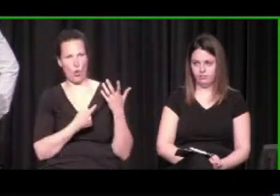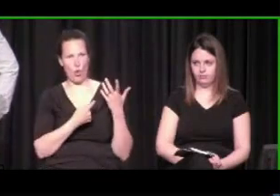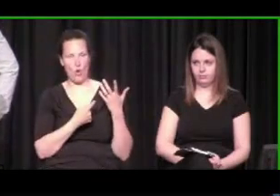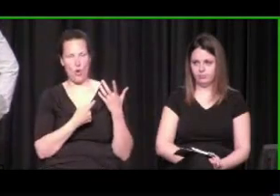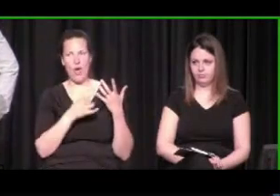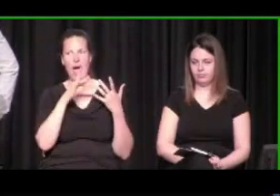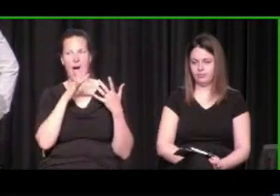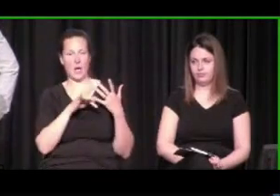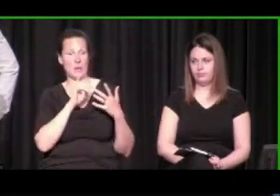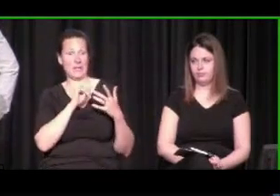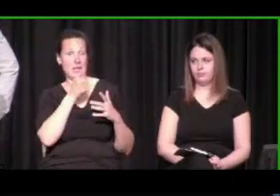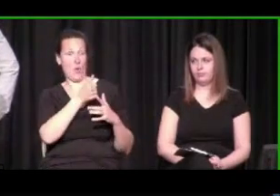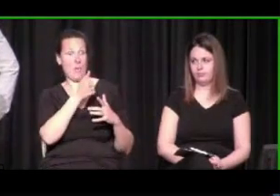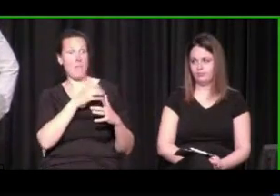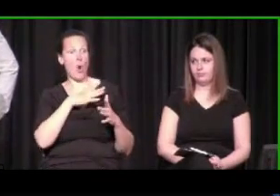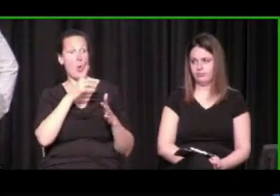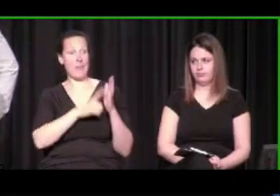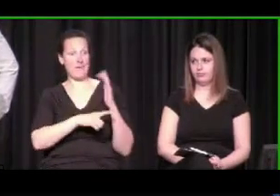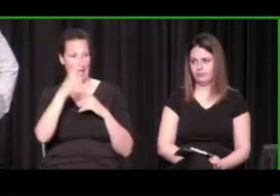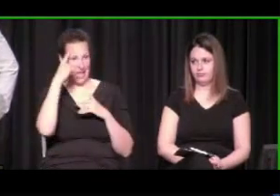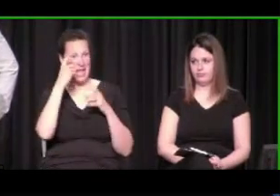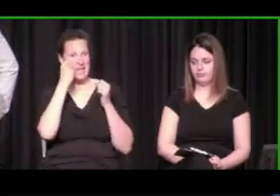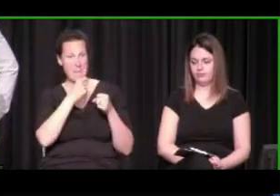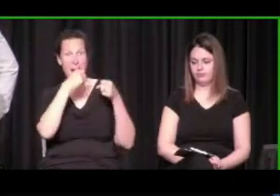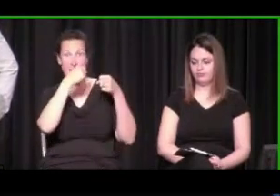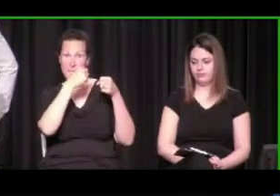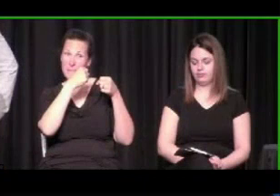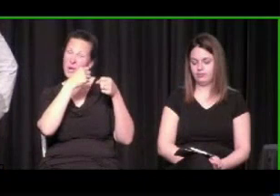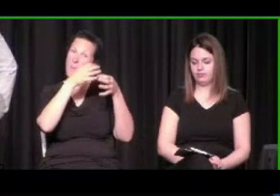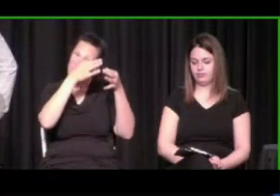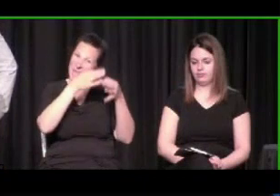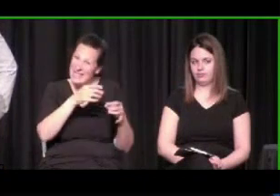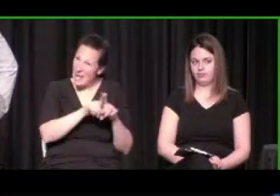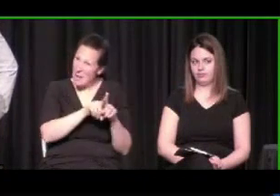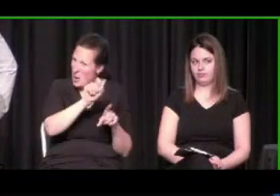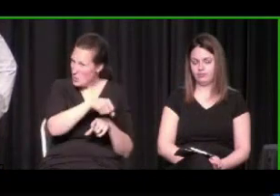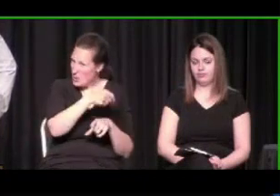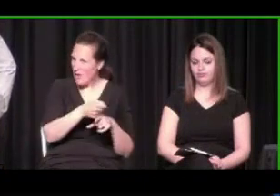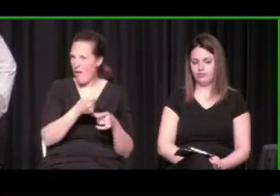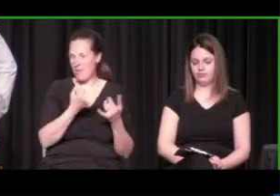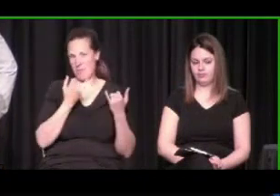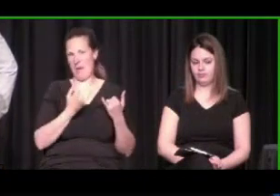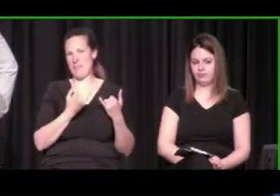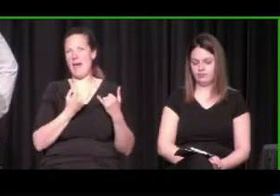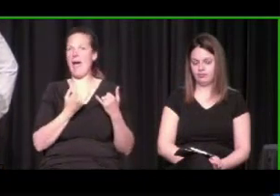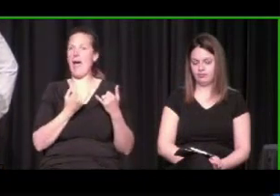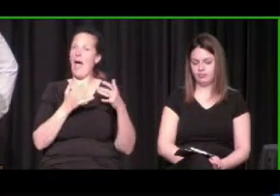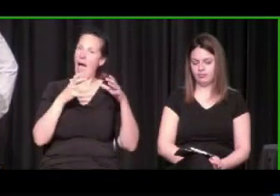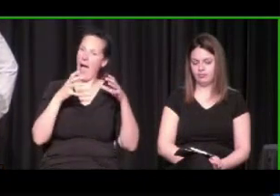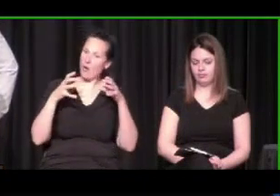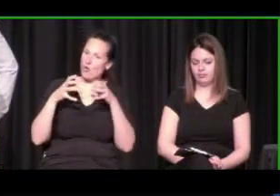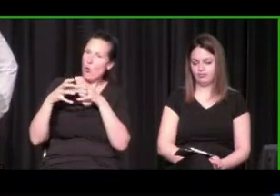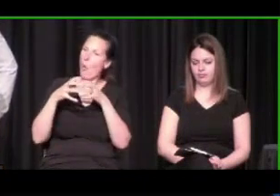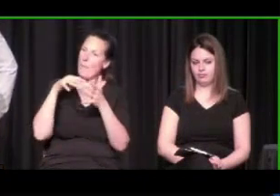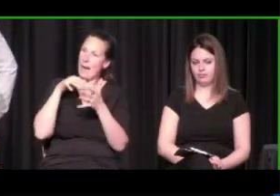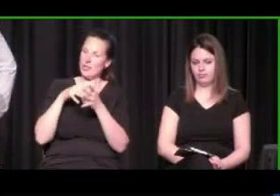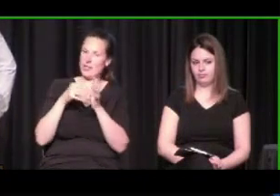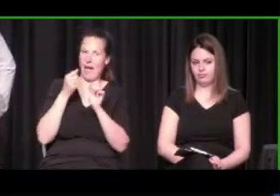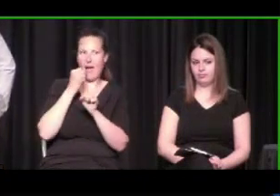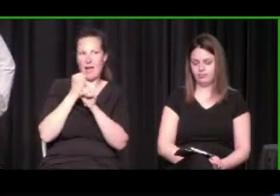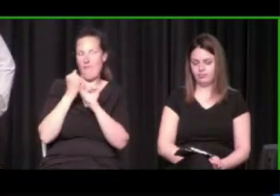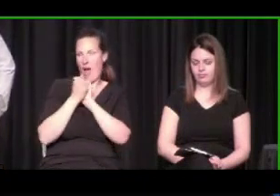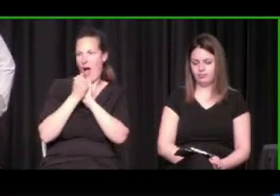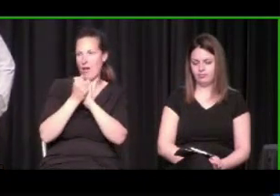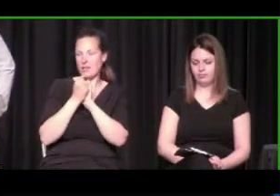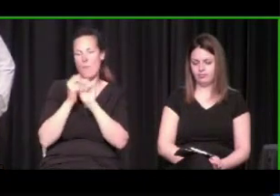déficience intellectuelle pour s'autodéterminer. Donc, partant de ça, en fait, on est allé là avec un groupe d'étudiants avec qui je travaille,